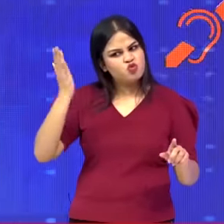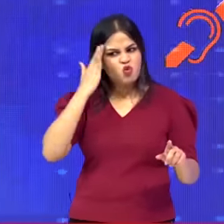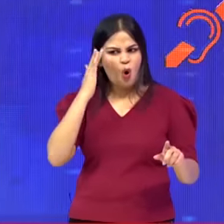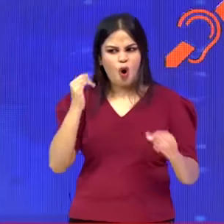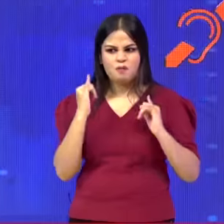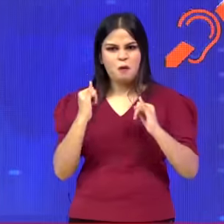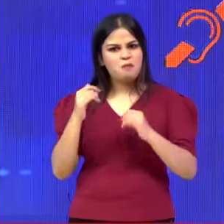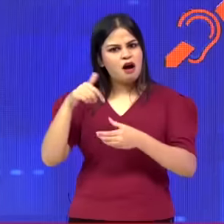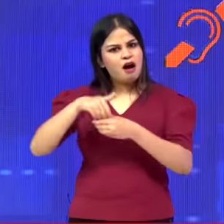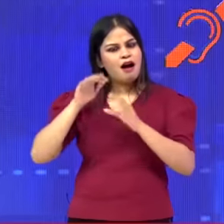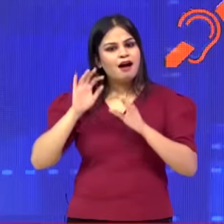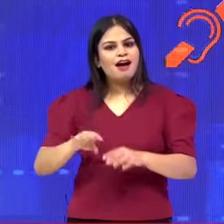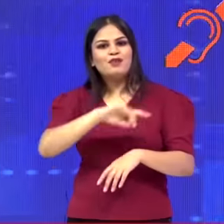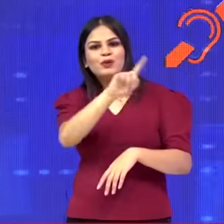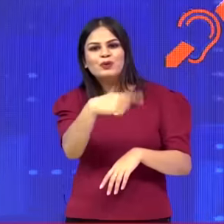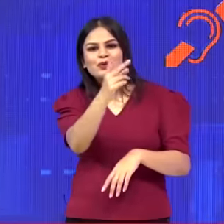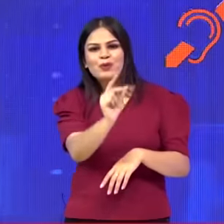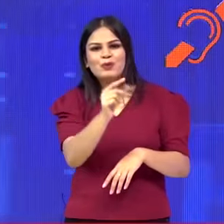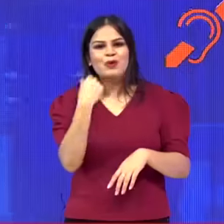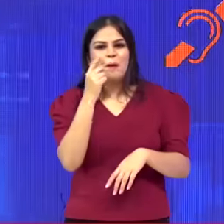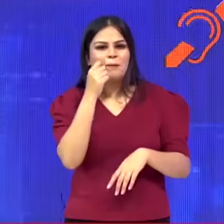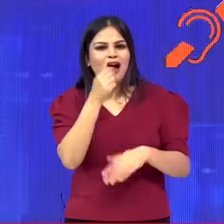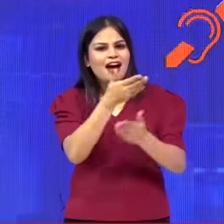एक प्रवीण भाई शाह